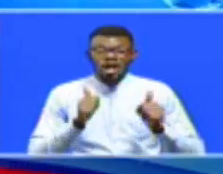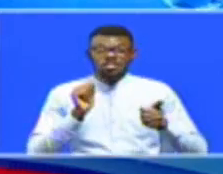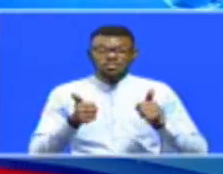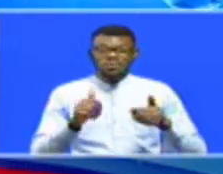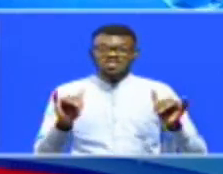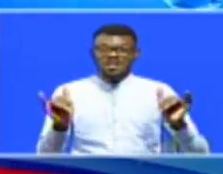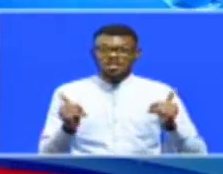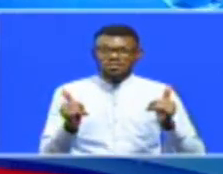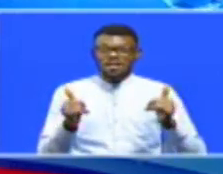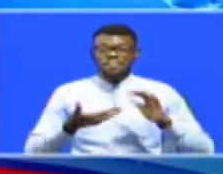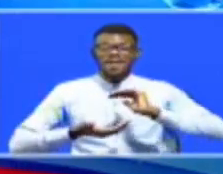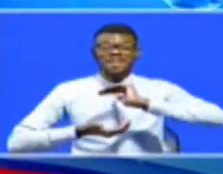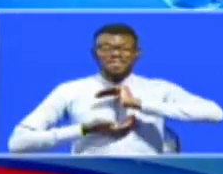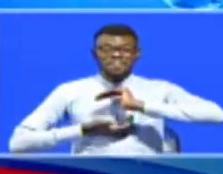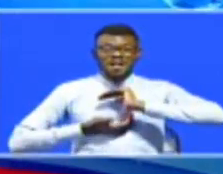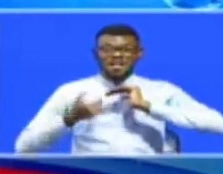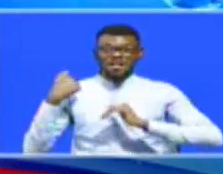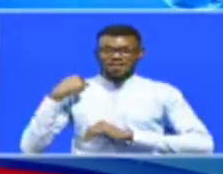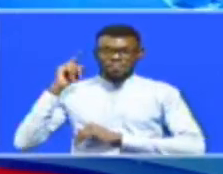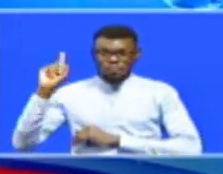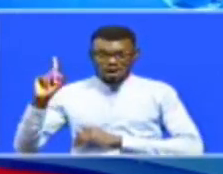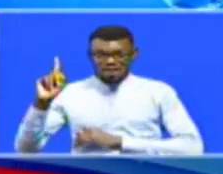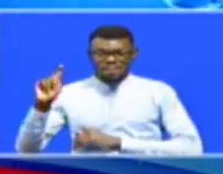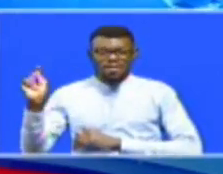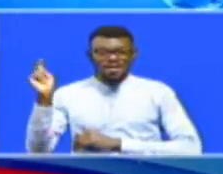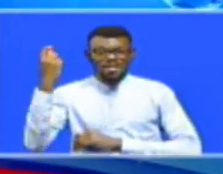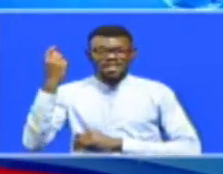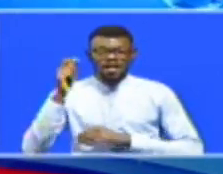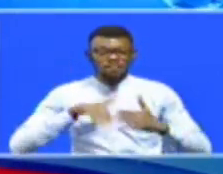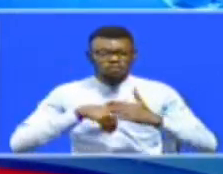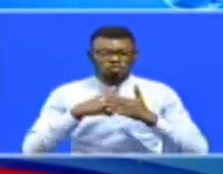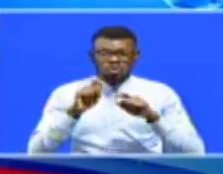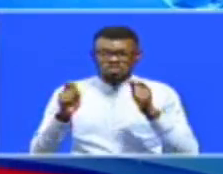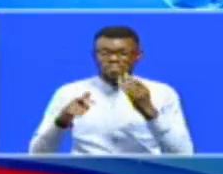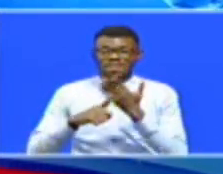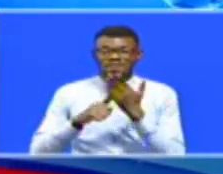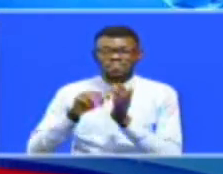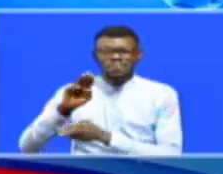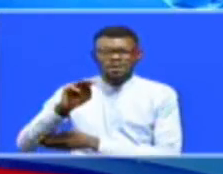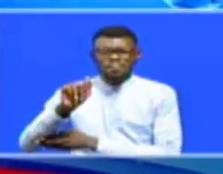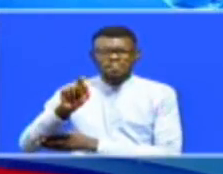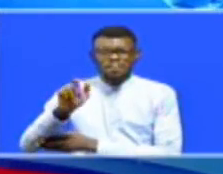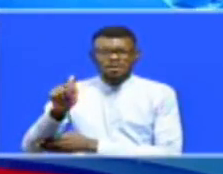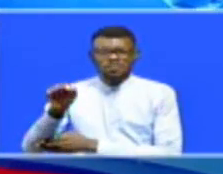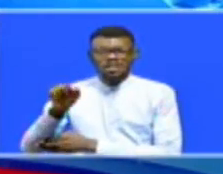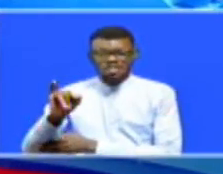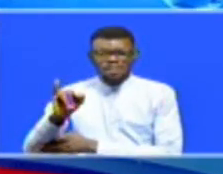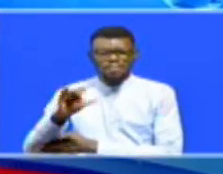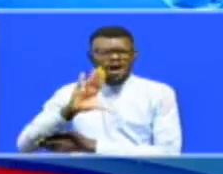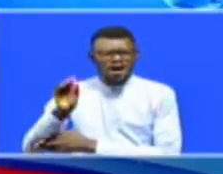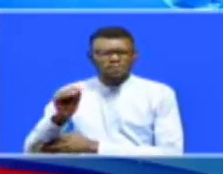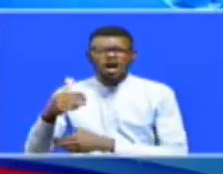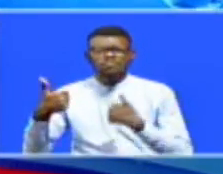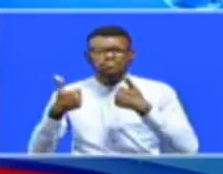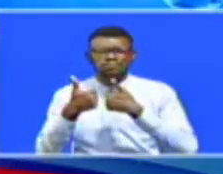dawati la spoti, kipa namba moja wa timu ya taifa ya soka Harambee Stars Patrick Matasi aliyeng'aa kwenye dimba la AFCON nchini Misri